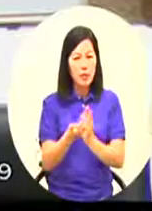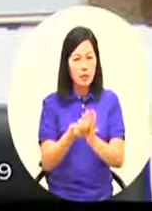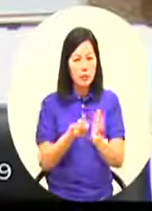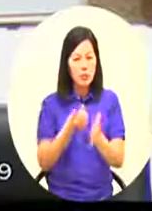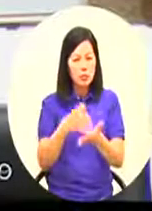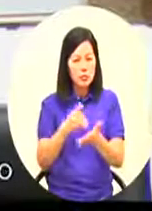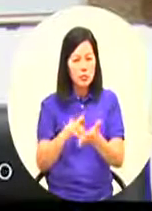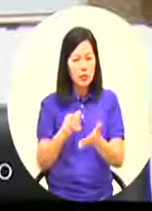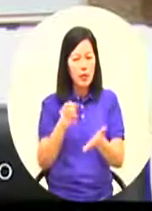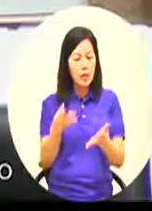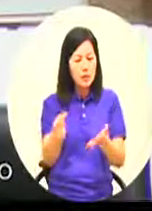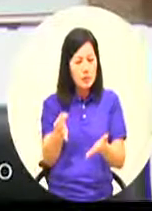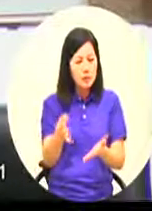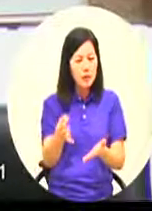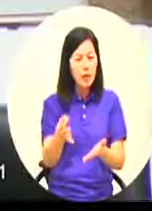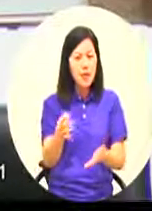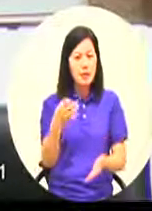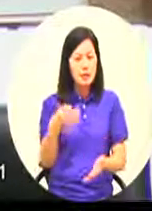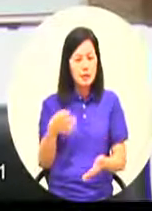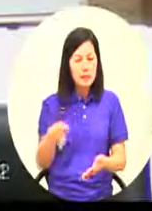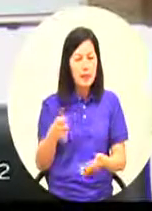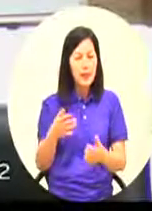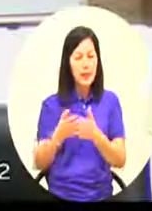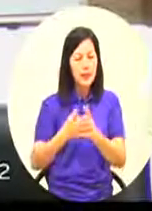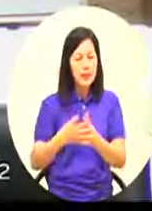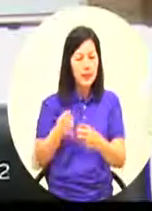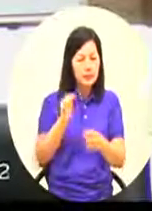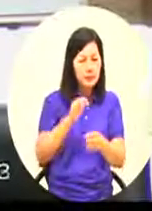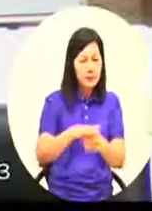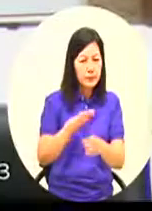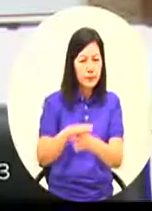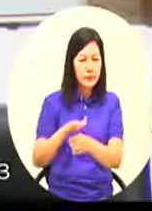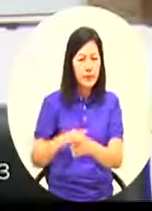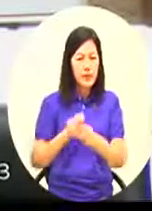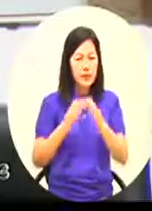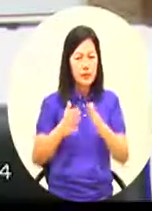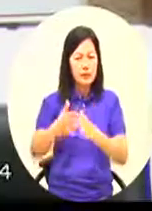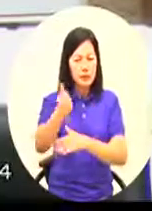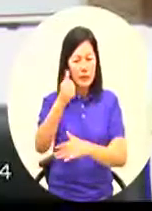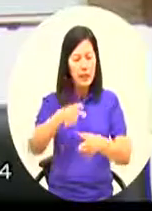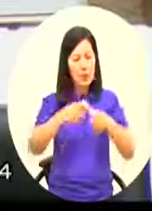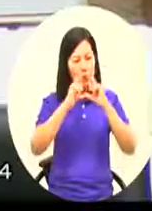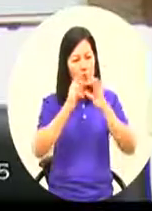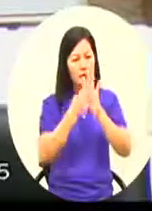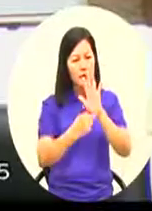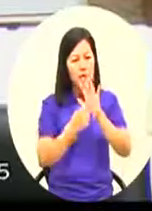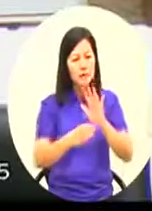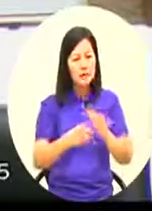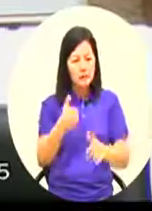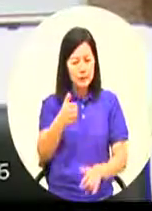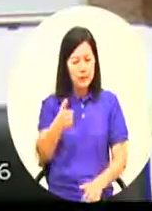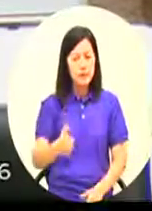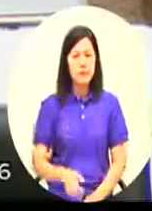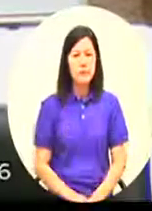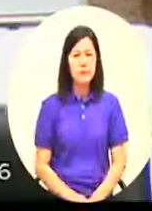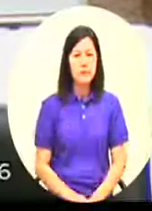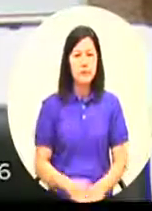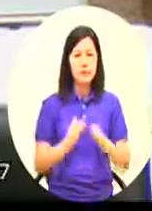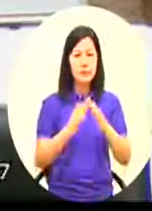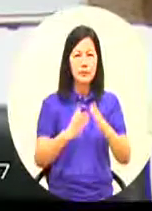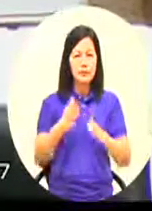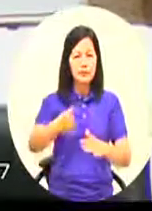分还能够再协助啊，请市长帮我答复一下，谢谢市长。 请市长回